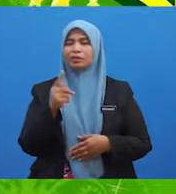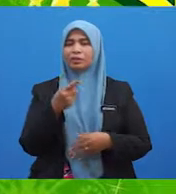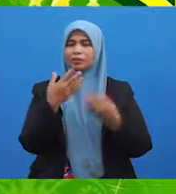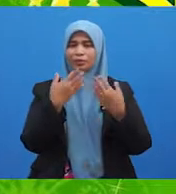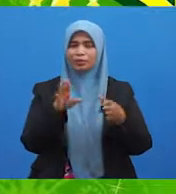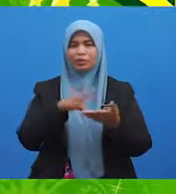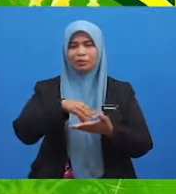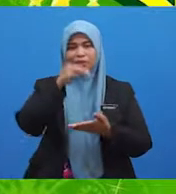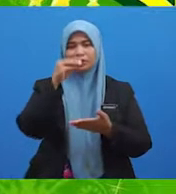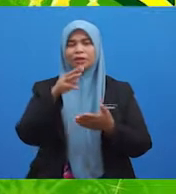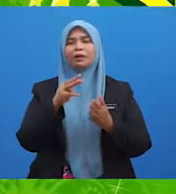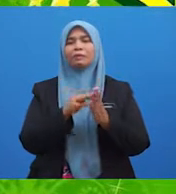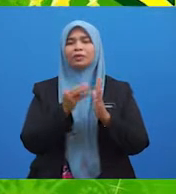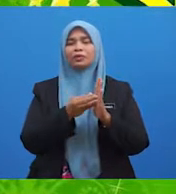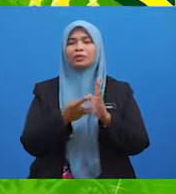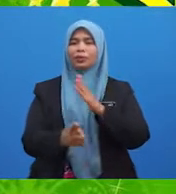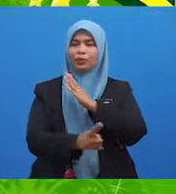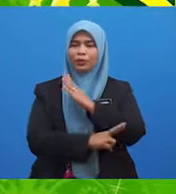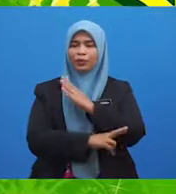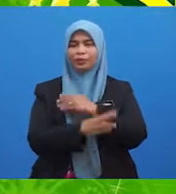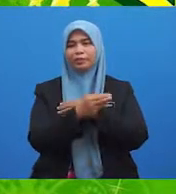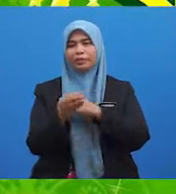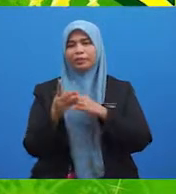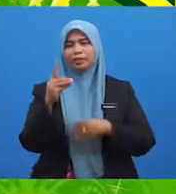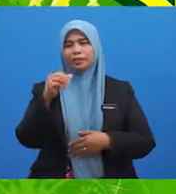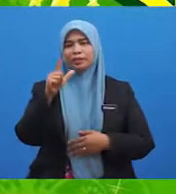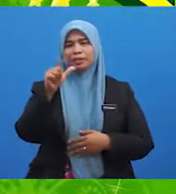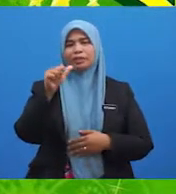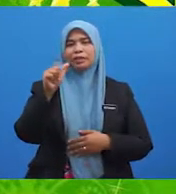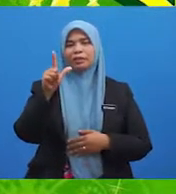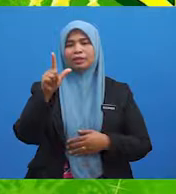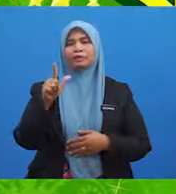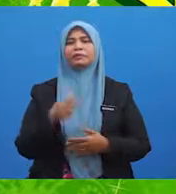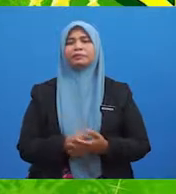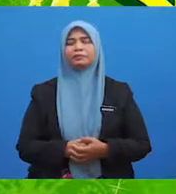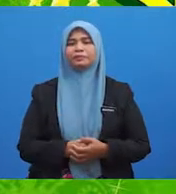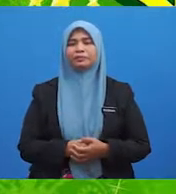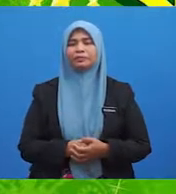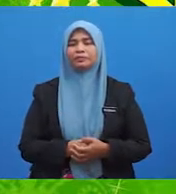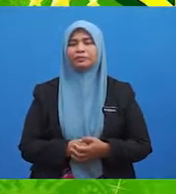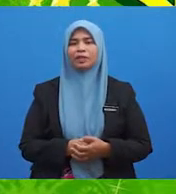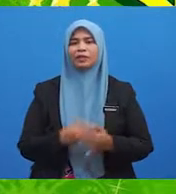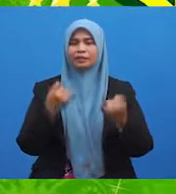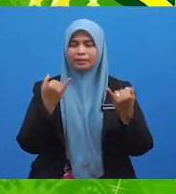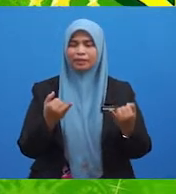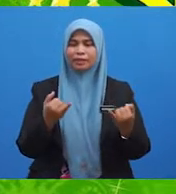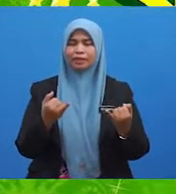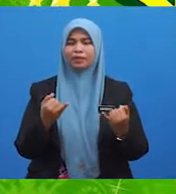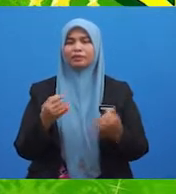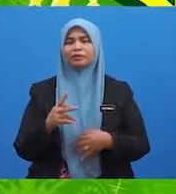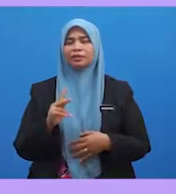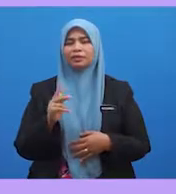Baiklah murid-murid, kita sudah mempelajari maksud, hukum dan dalil solat sunat hajat sebentar